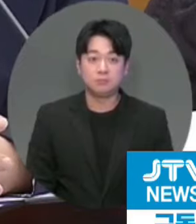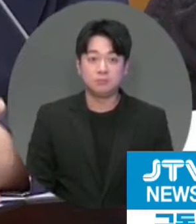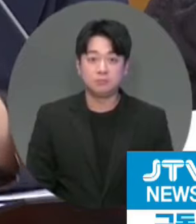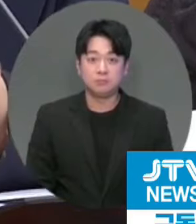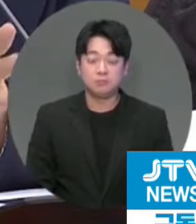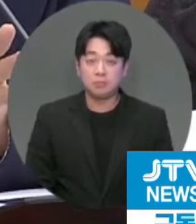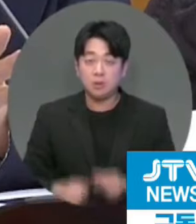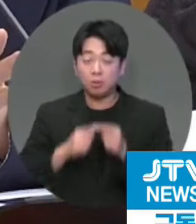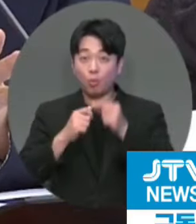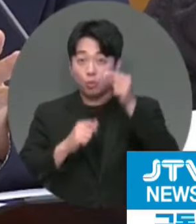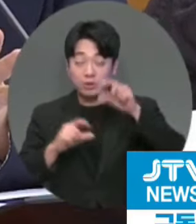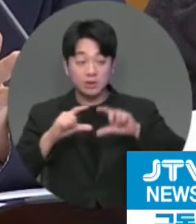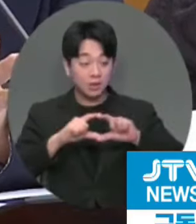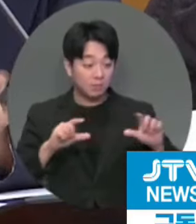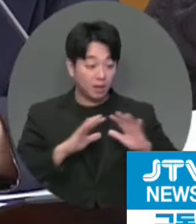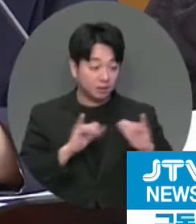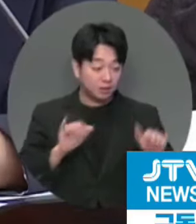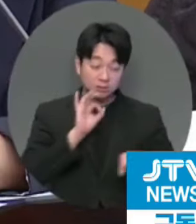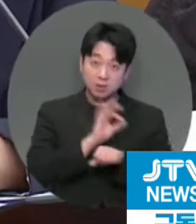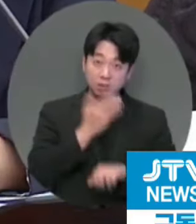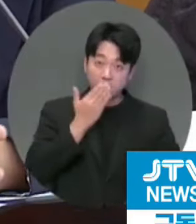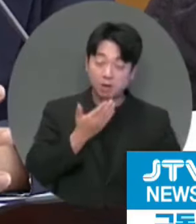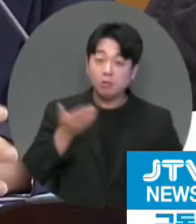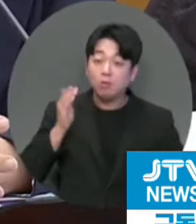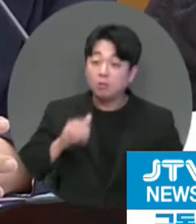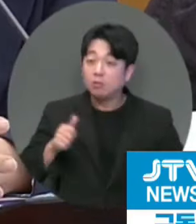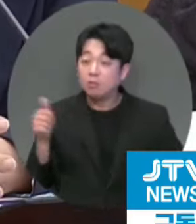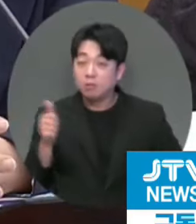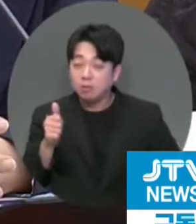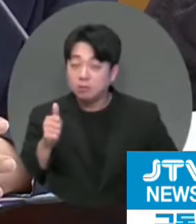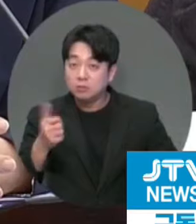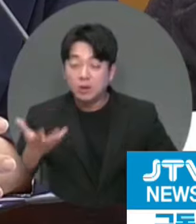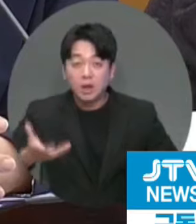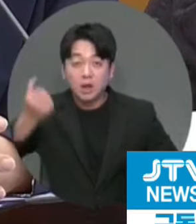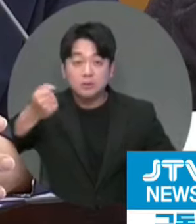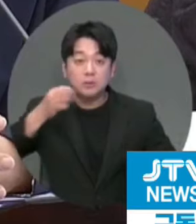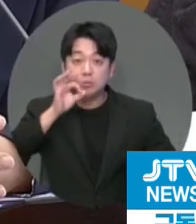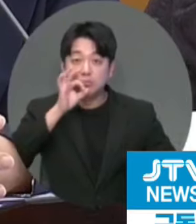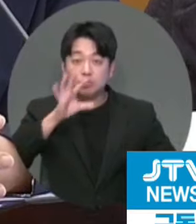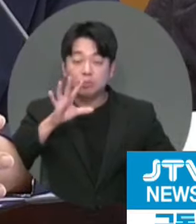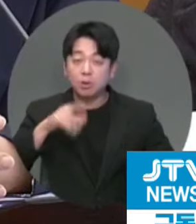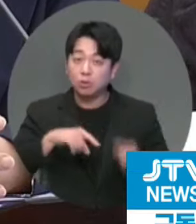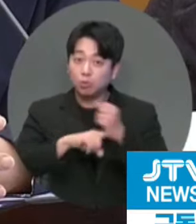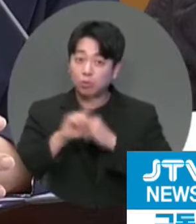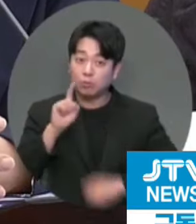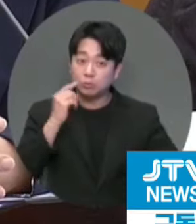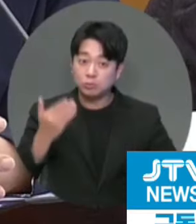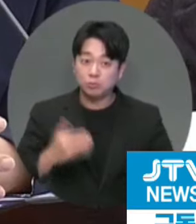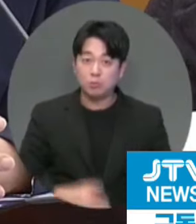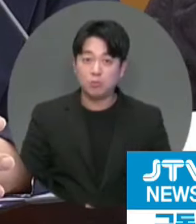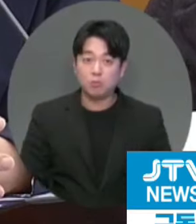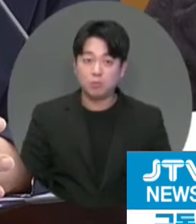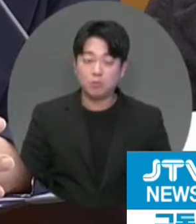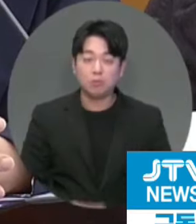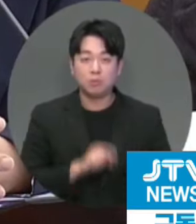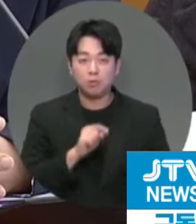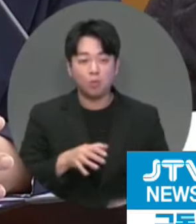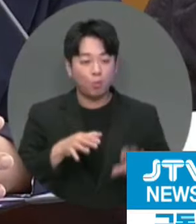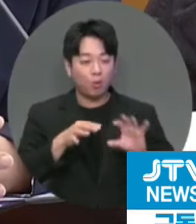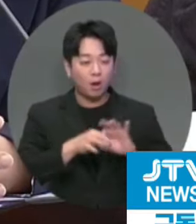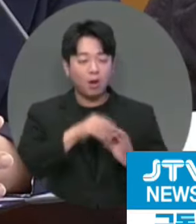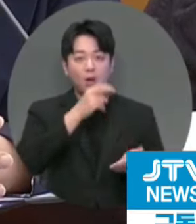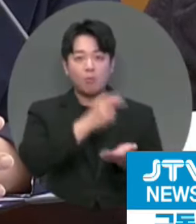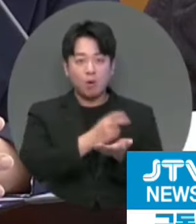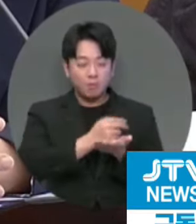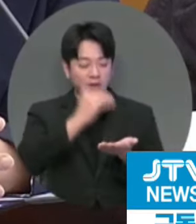맞습니다. 그런데 왜 무도실무관이고 3단봉을 못 갖죠? 저희 보호관찰법에 보호장구에 3단봉이